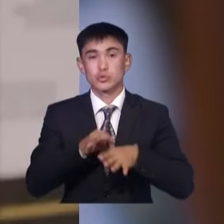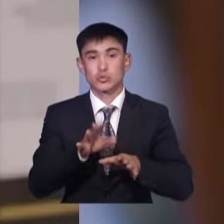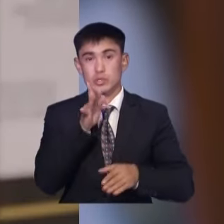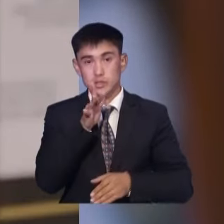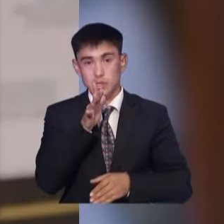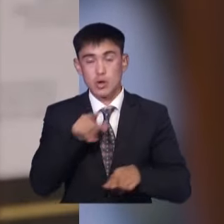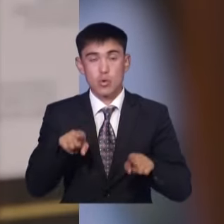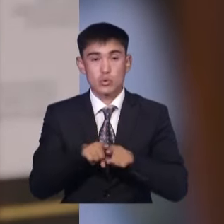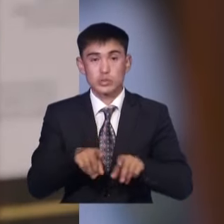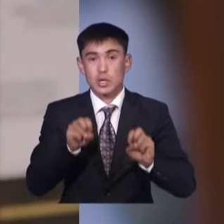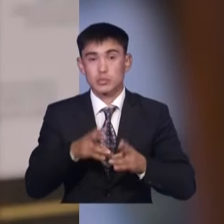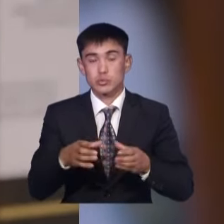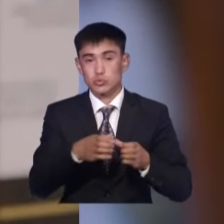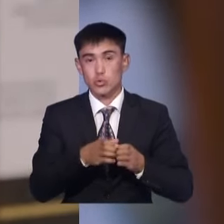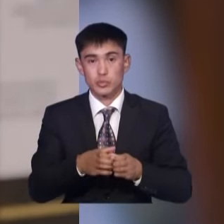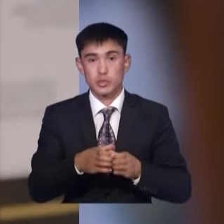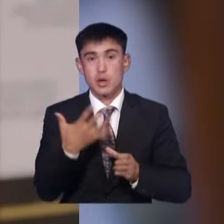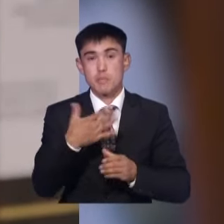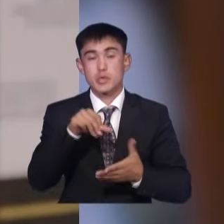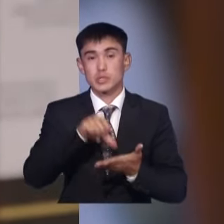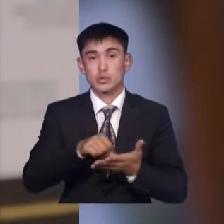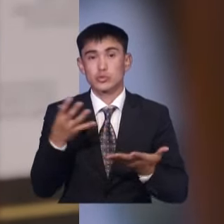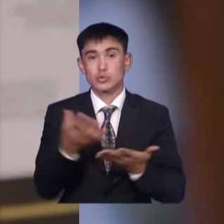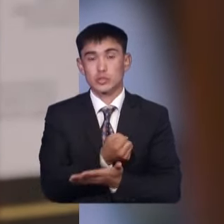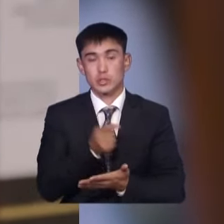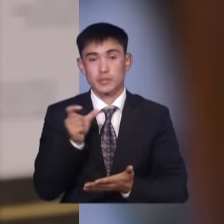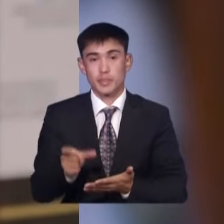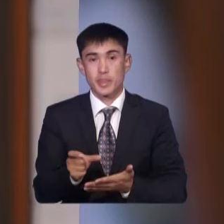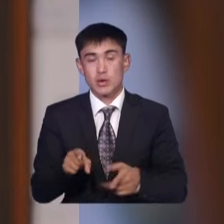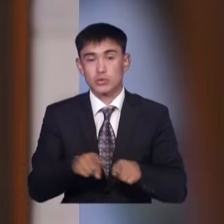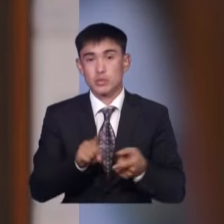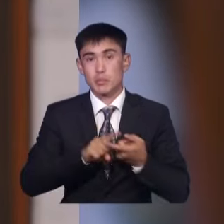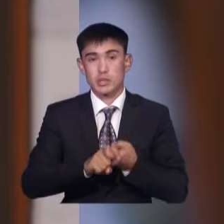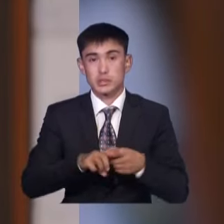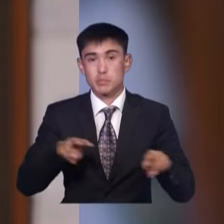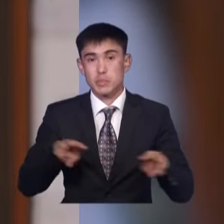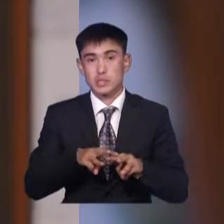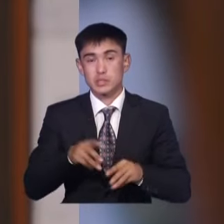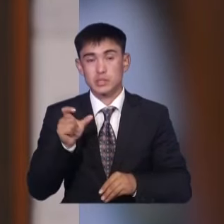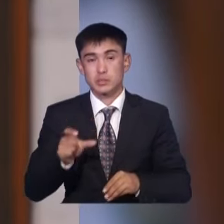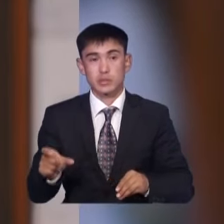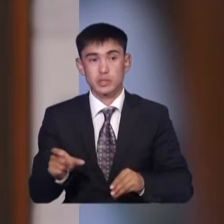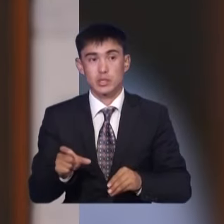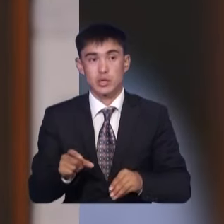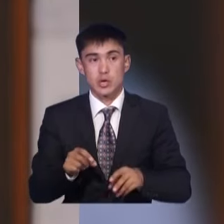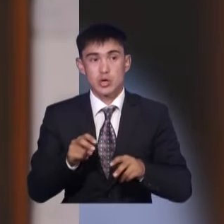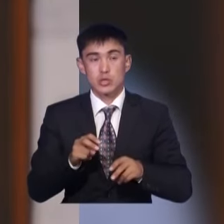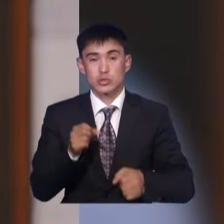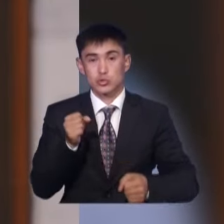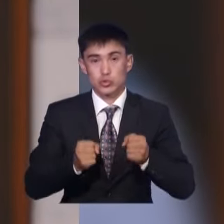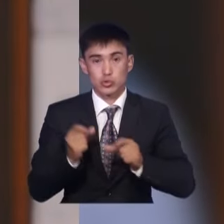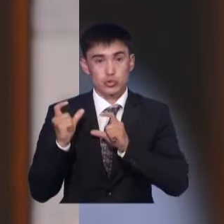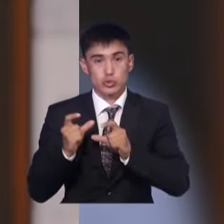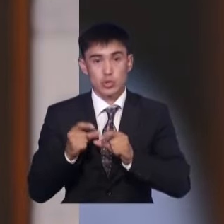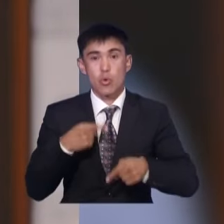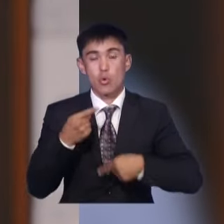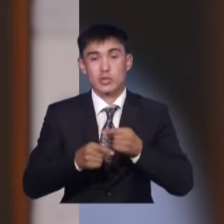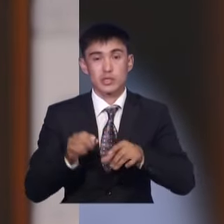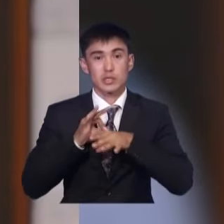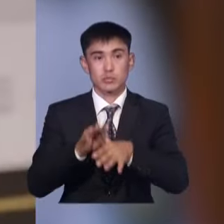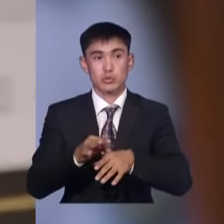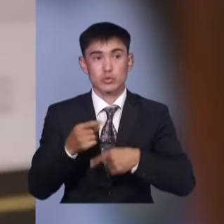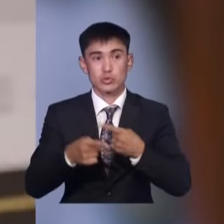барысында осындай қылмыстық топтың 5 қатысушысы ұсталды. Осыған байланысты министрлік азаматтарға жүк жөнелткен кезде немесе оны одан әрі